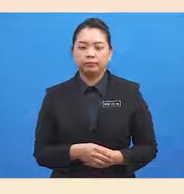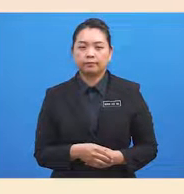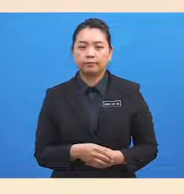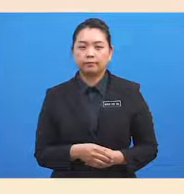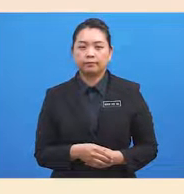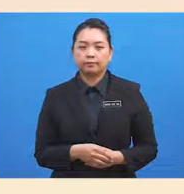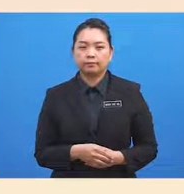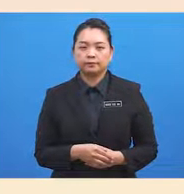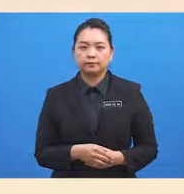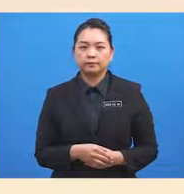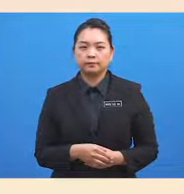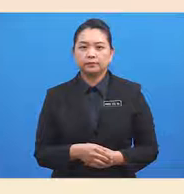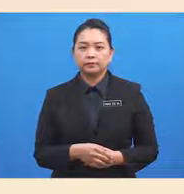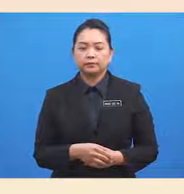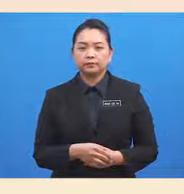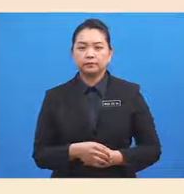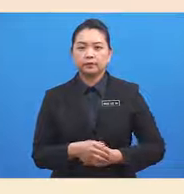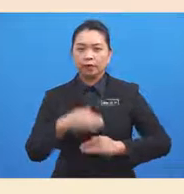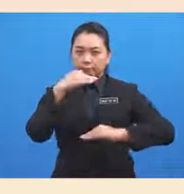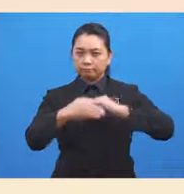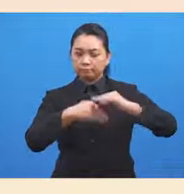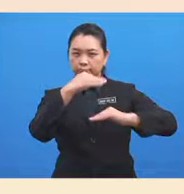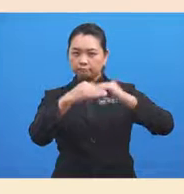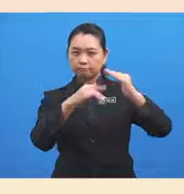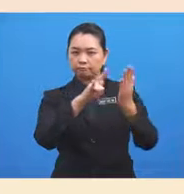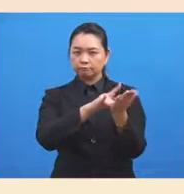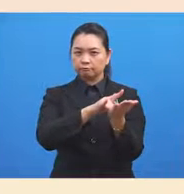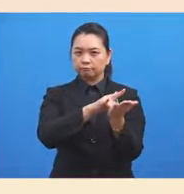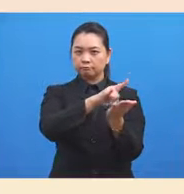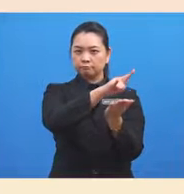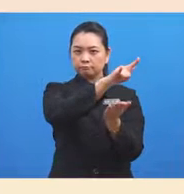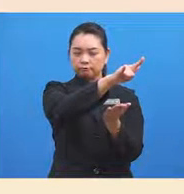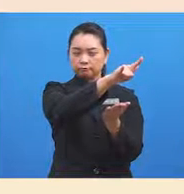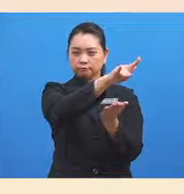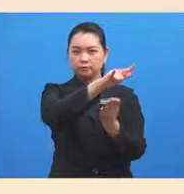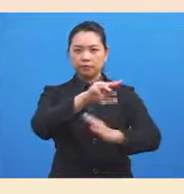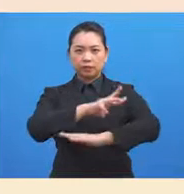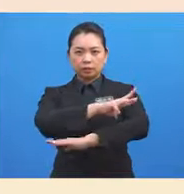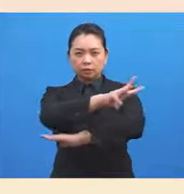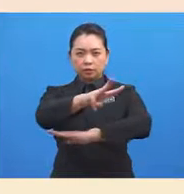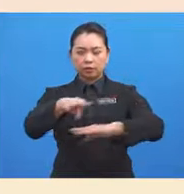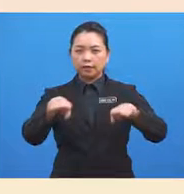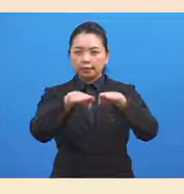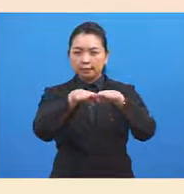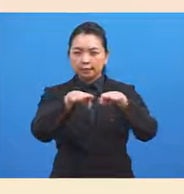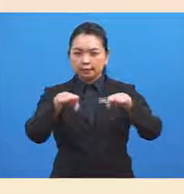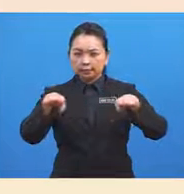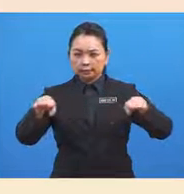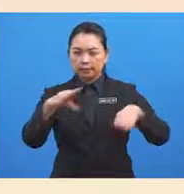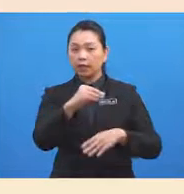Selain itu, pembinaan lapangan terbang akan dibina di kawasan yang rata dan